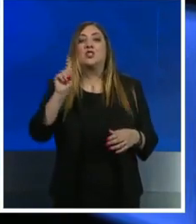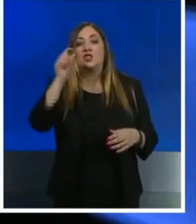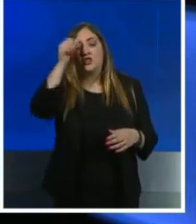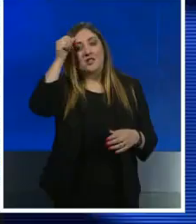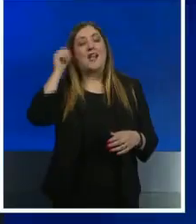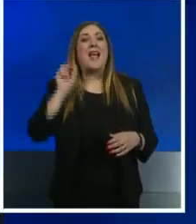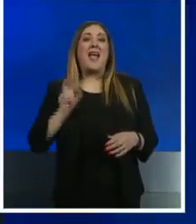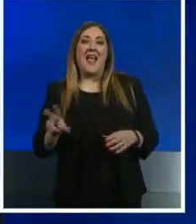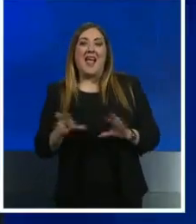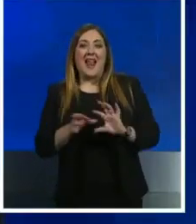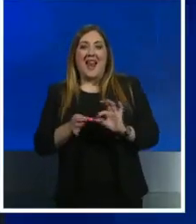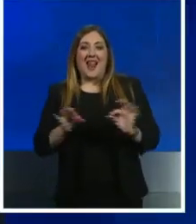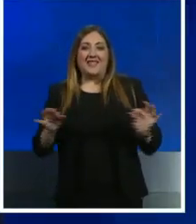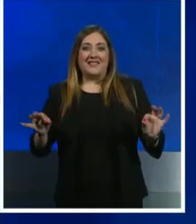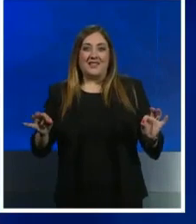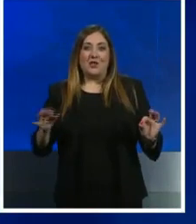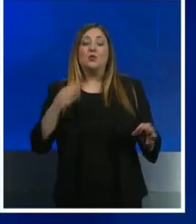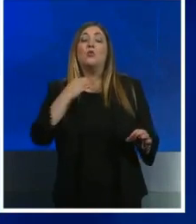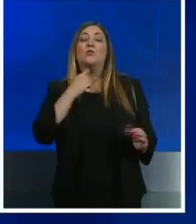iġġenerat